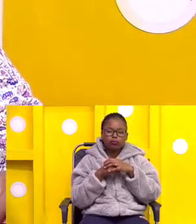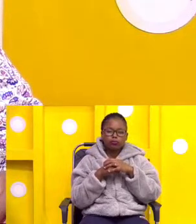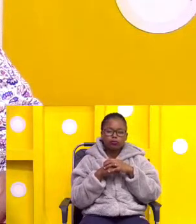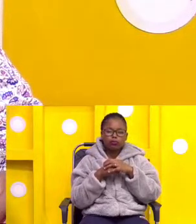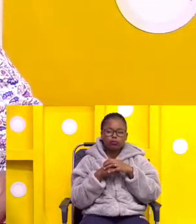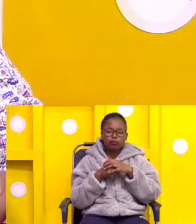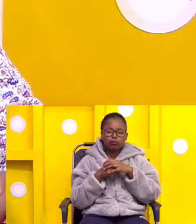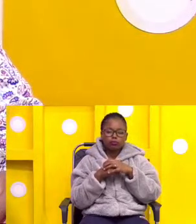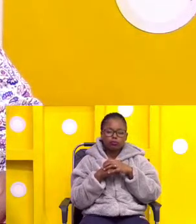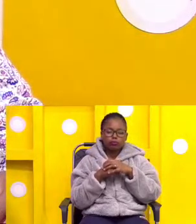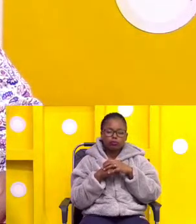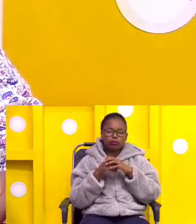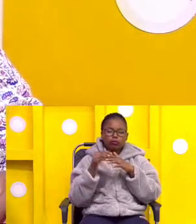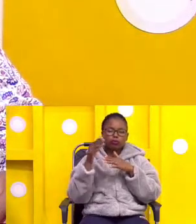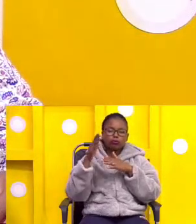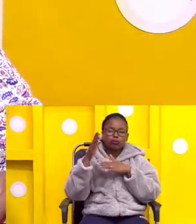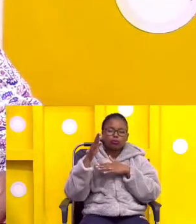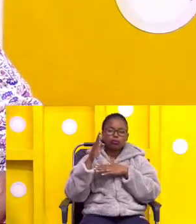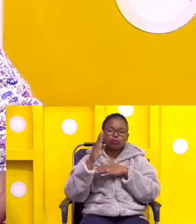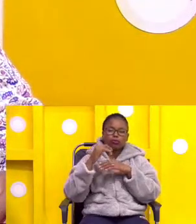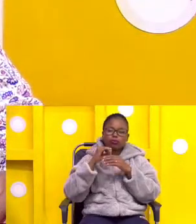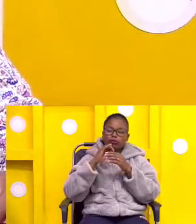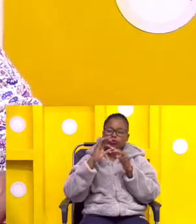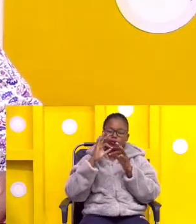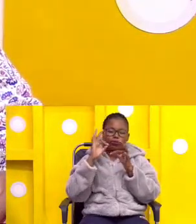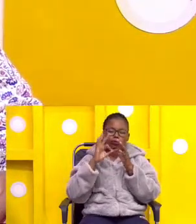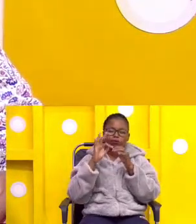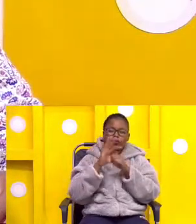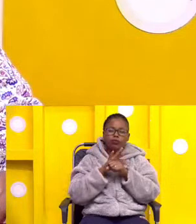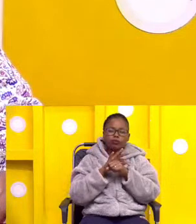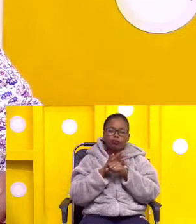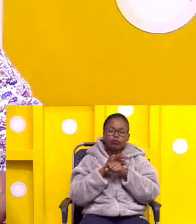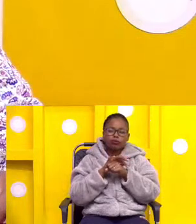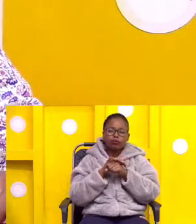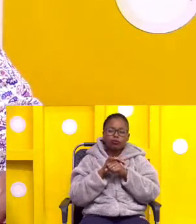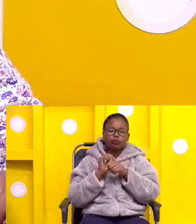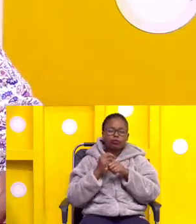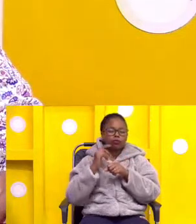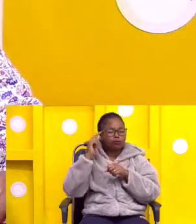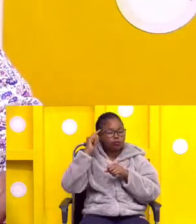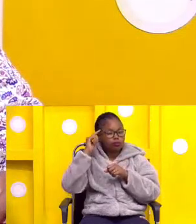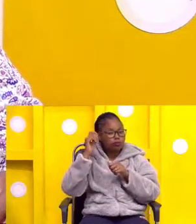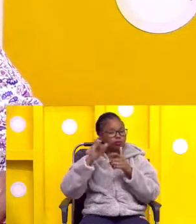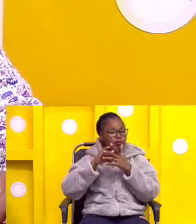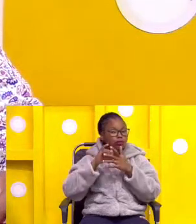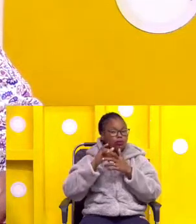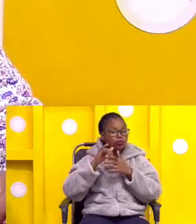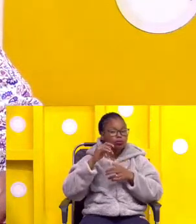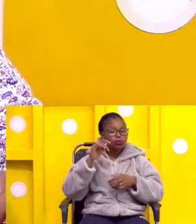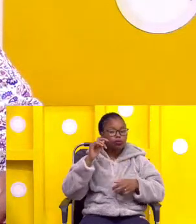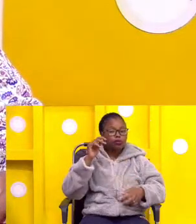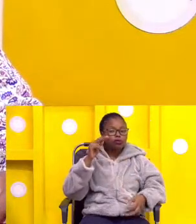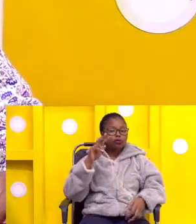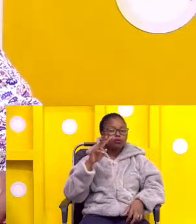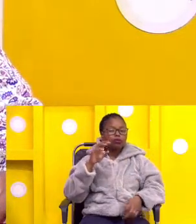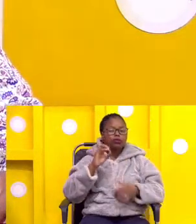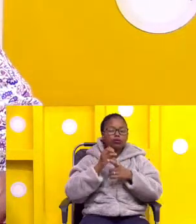Gai wito ne mwihokeku. Tio gwetule siria Theophilus TV, Theophilus